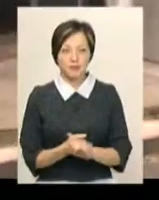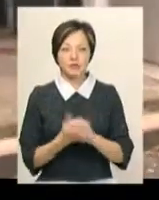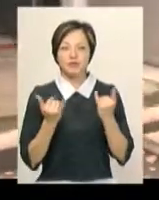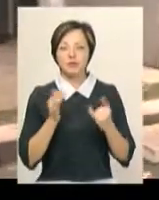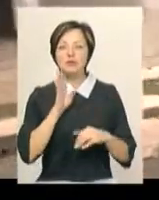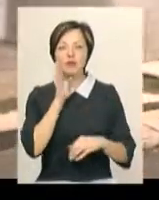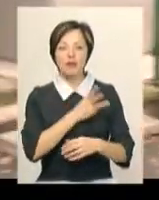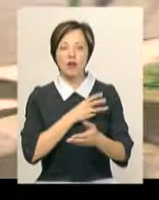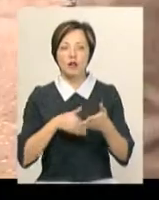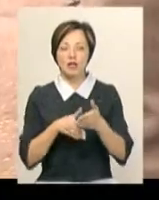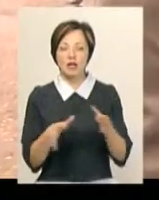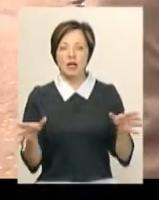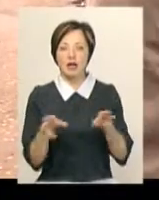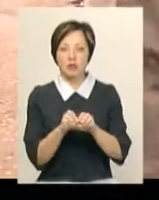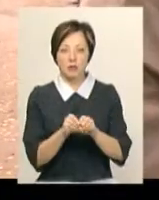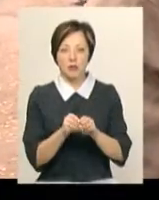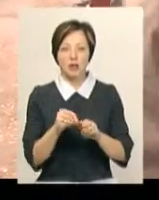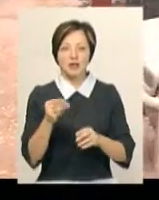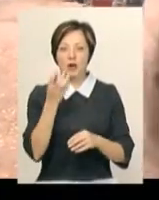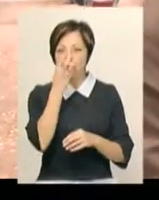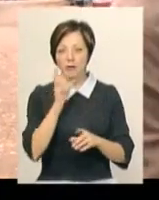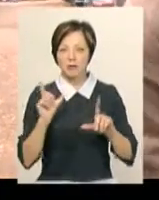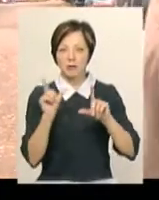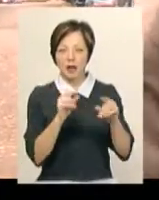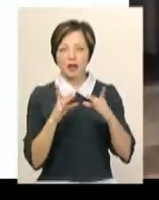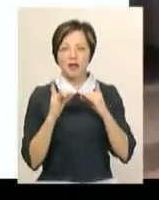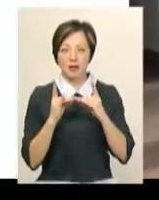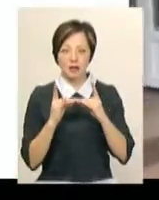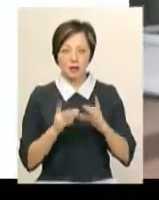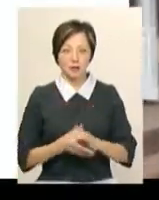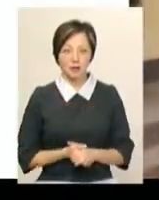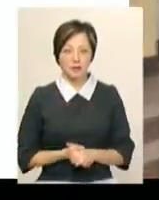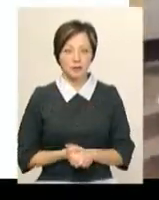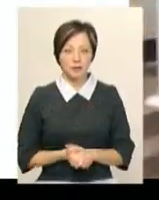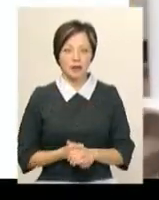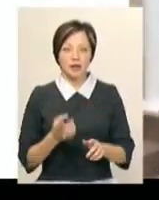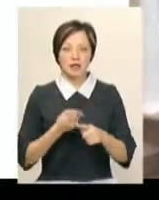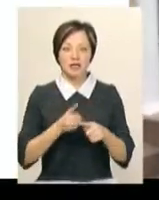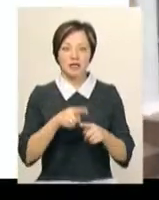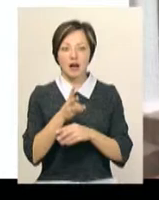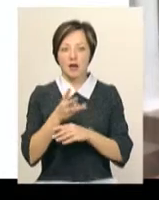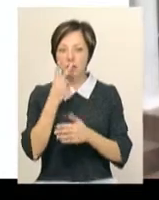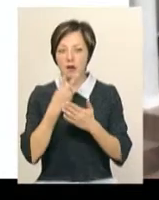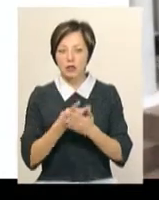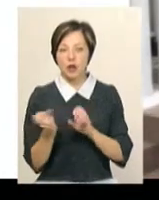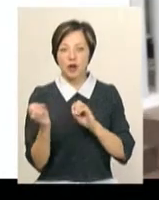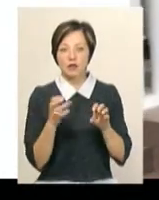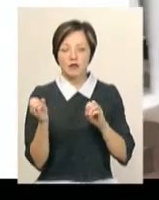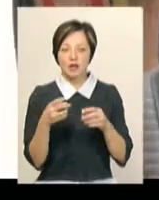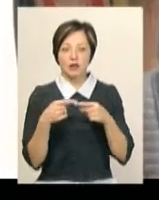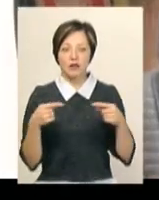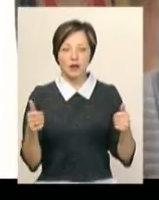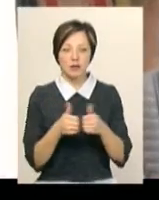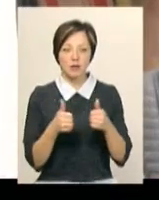вранці волонтери разом з аніматорами відправились до інтернату «Меджибіш». На цих кадрах ви бачите, як розвантажують товар